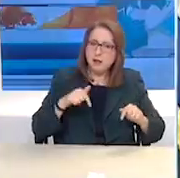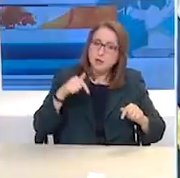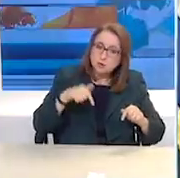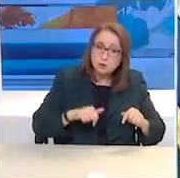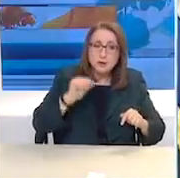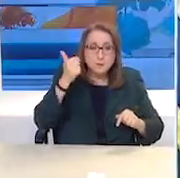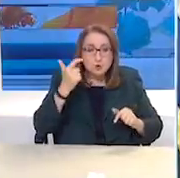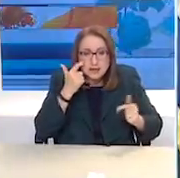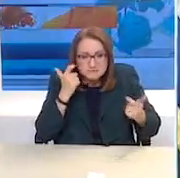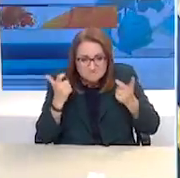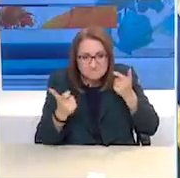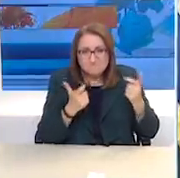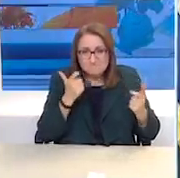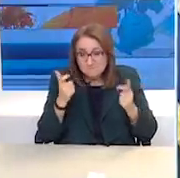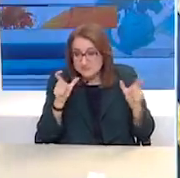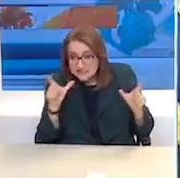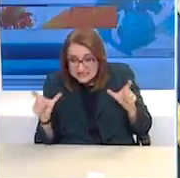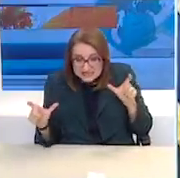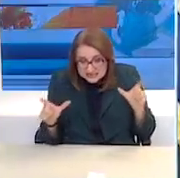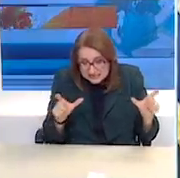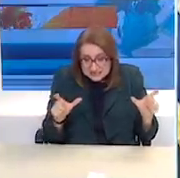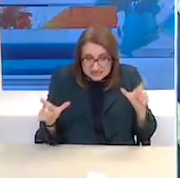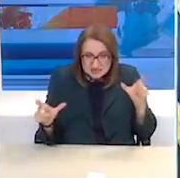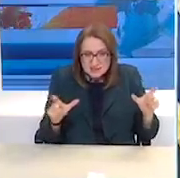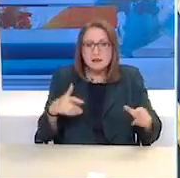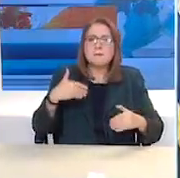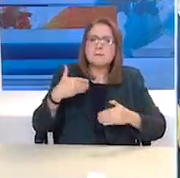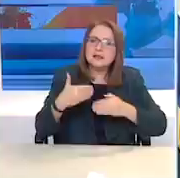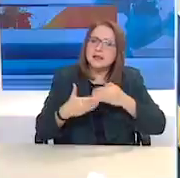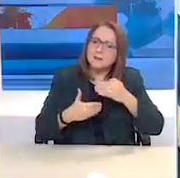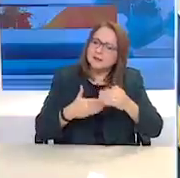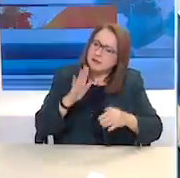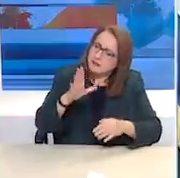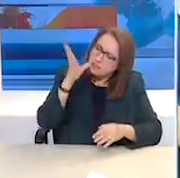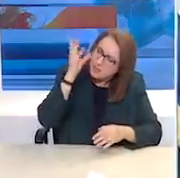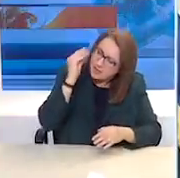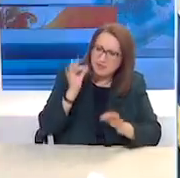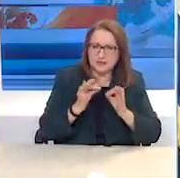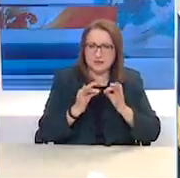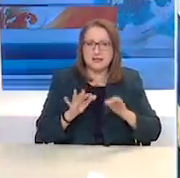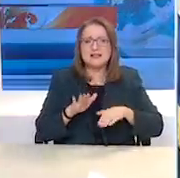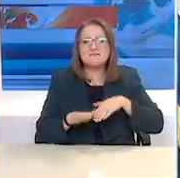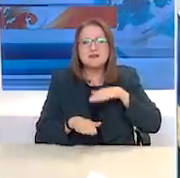Υπάρχουν σχεδιασμοί και θα τους μάθετε εν καιρό.